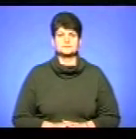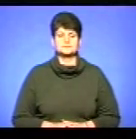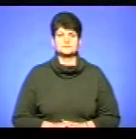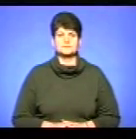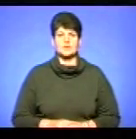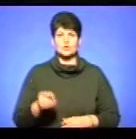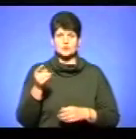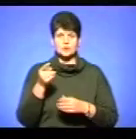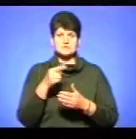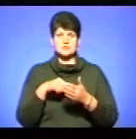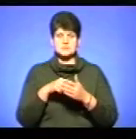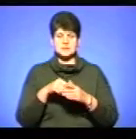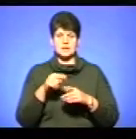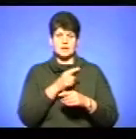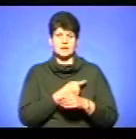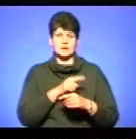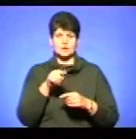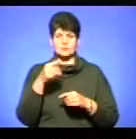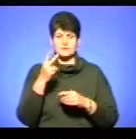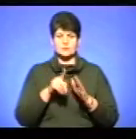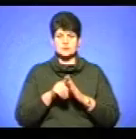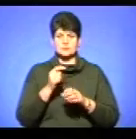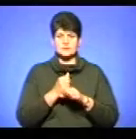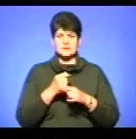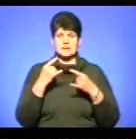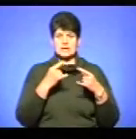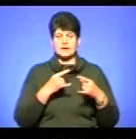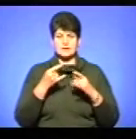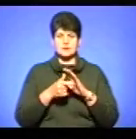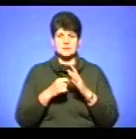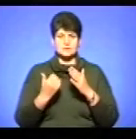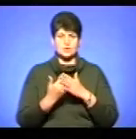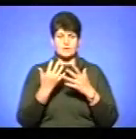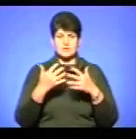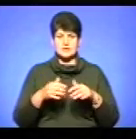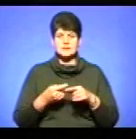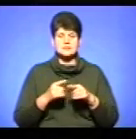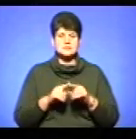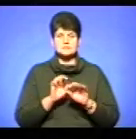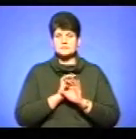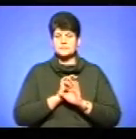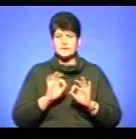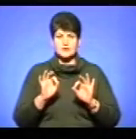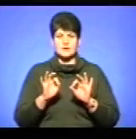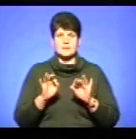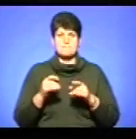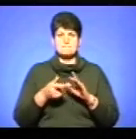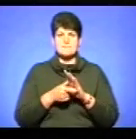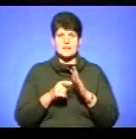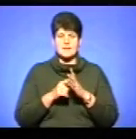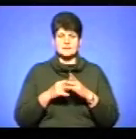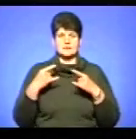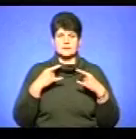У Тернопільській міській лікарні номер 2 запрацював рентген-кабінет з новим обладнанням. Це універсальний пересувний палатний